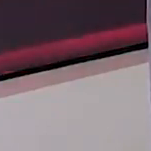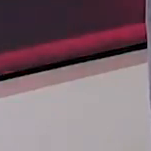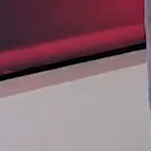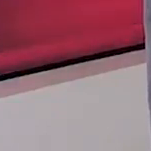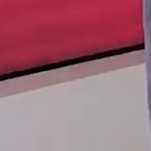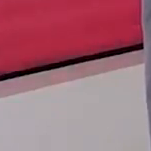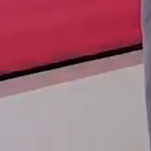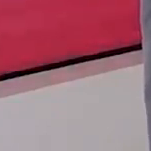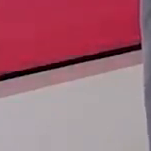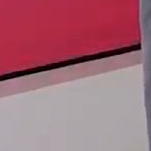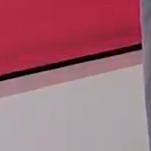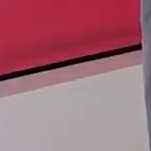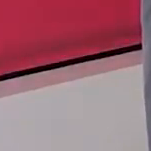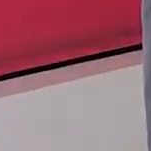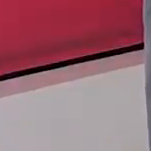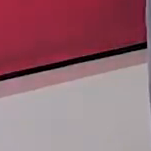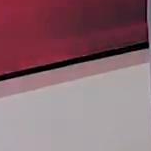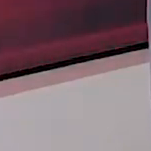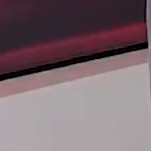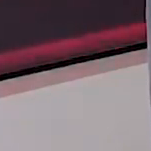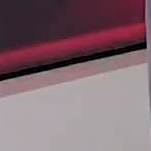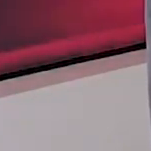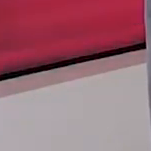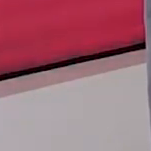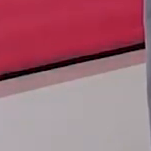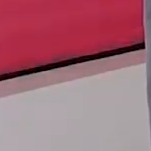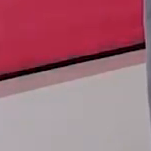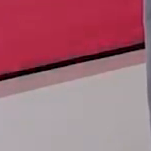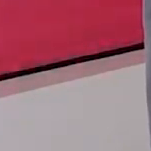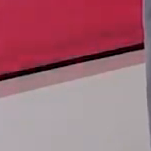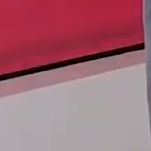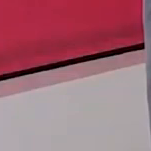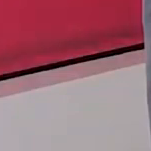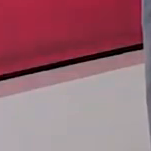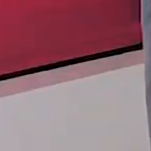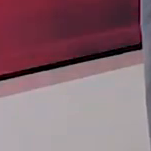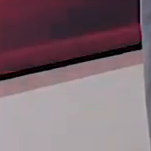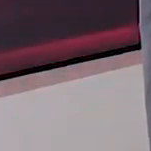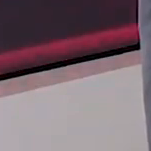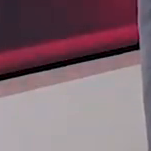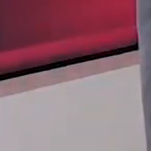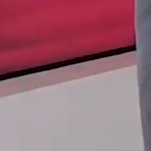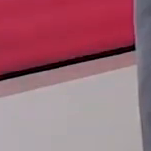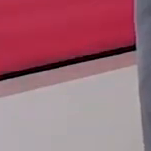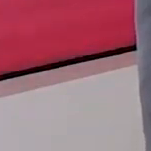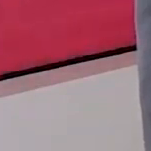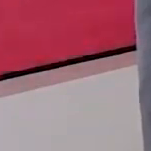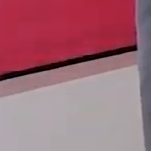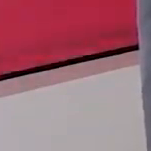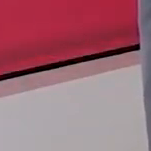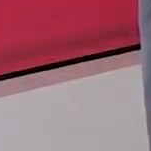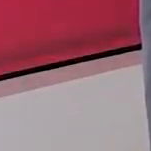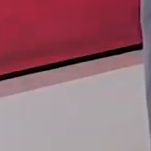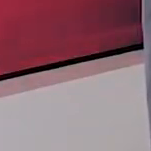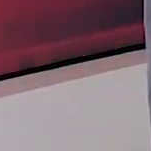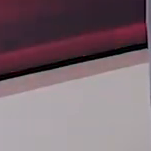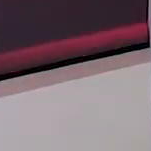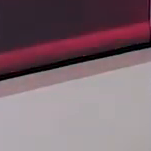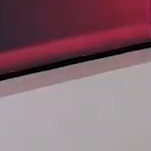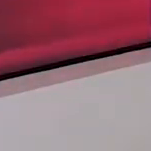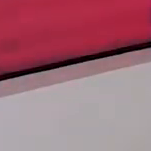sa GMA integrated news sa YouTube sa mga kapuso abroad subaybayan niyo kami sa jma pinoy tv at sa